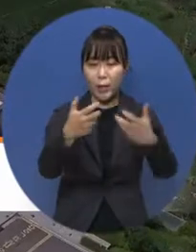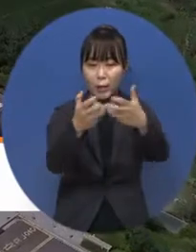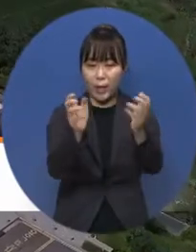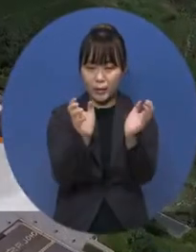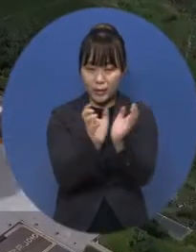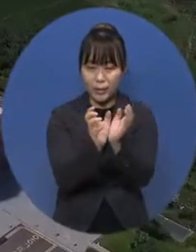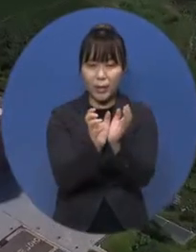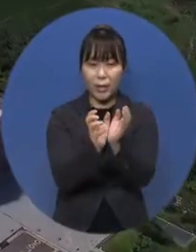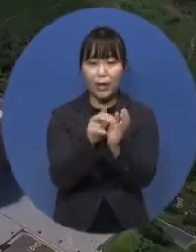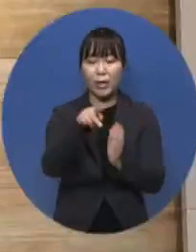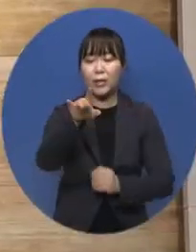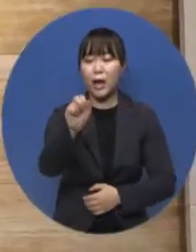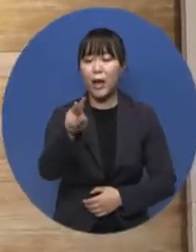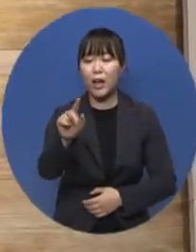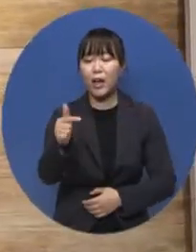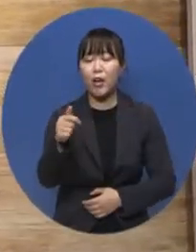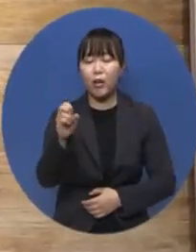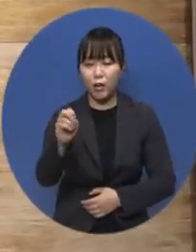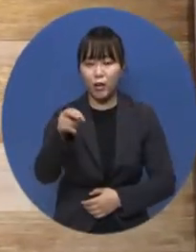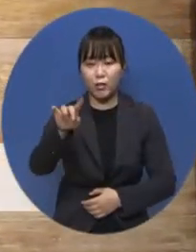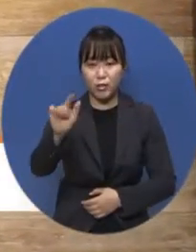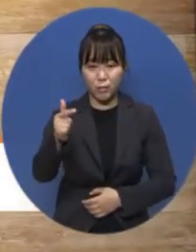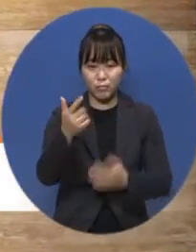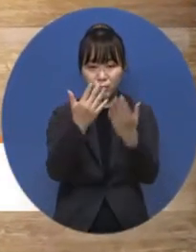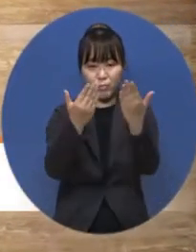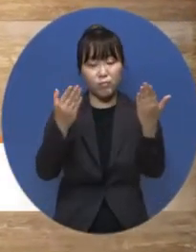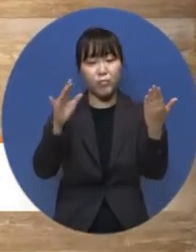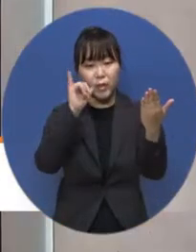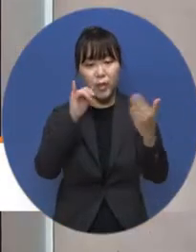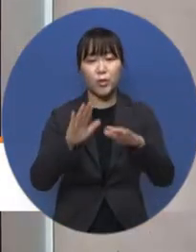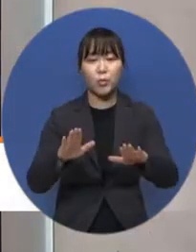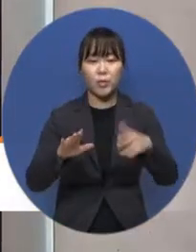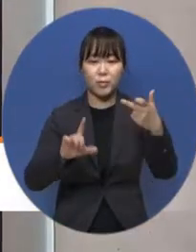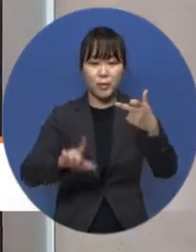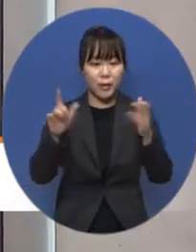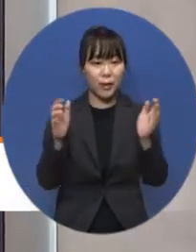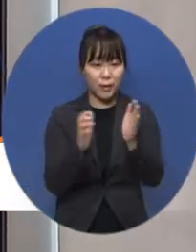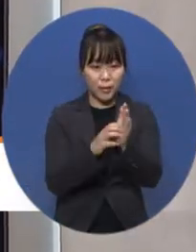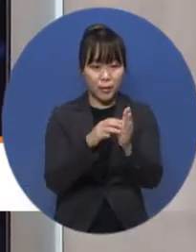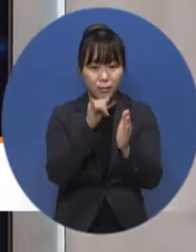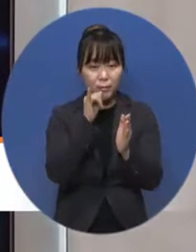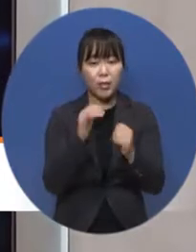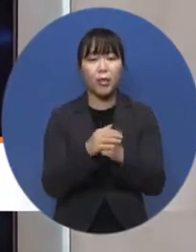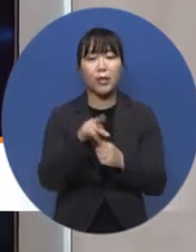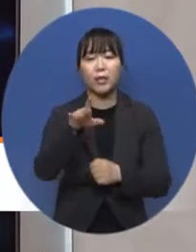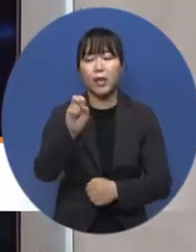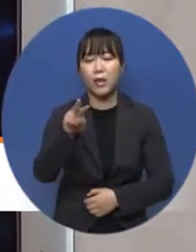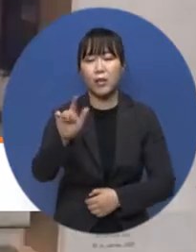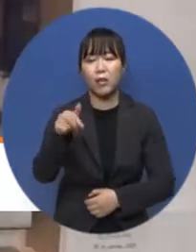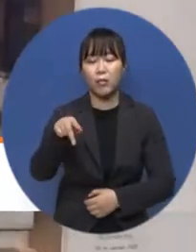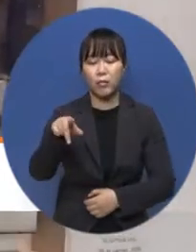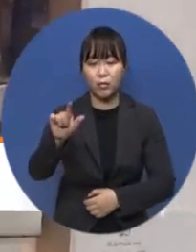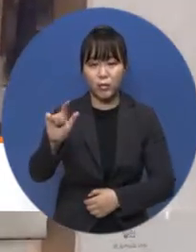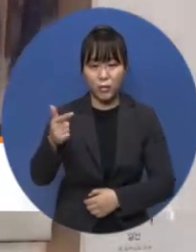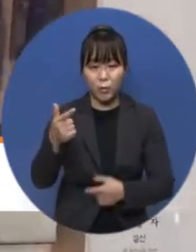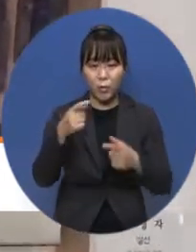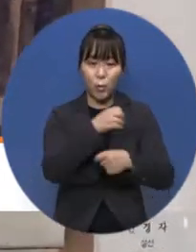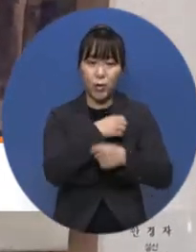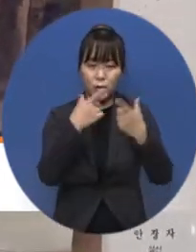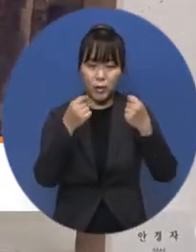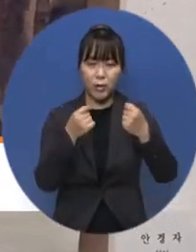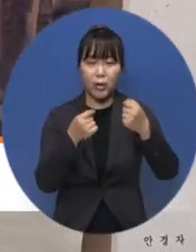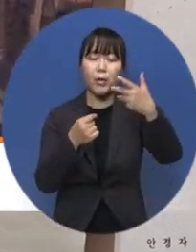열리고 있습니다. 오늘 17일까지 열리는 이번 전시회는 상형전 회원들로